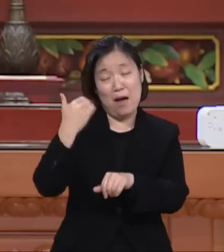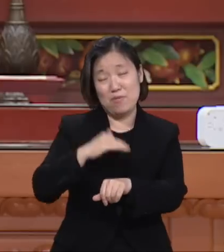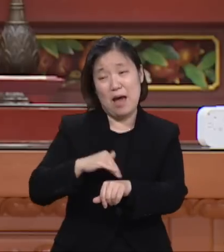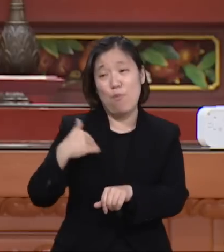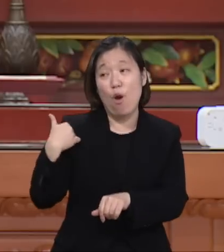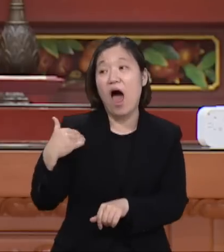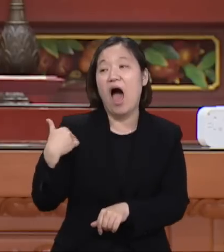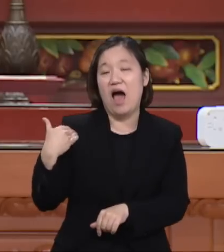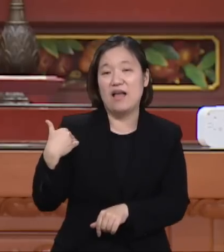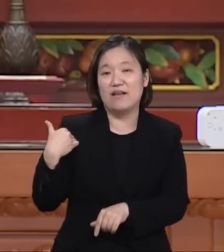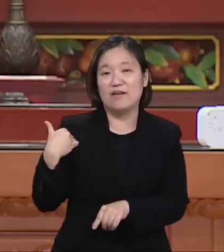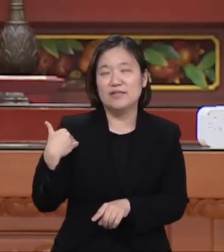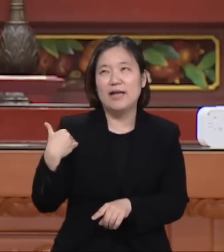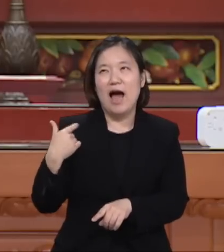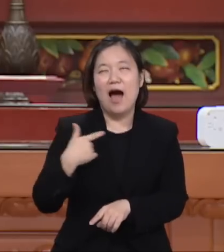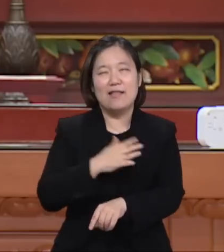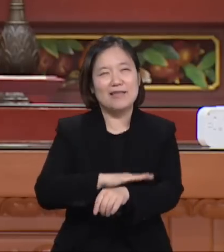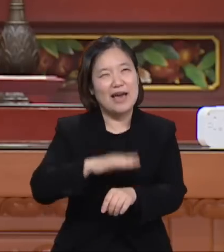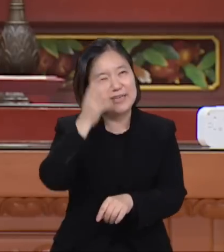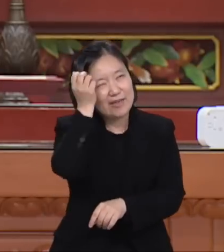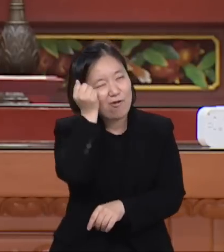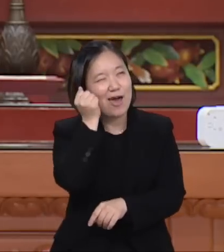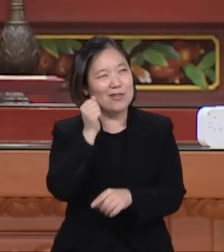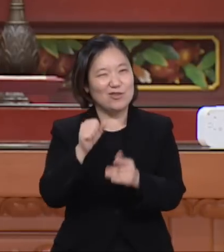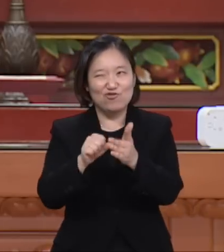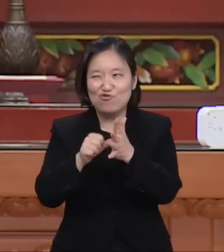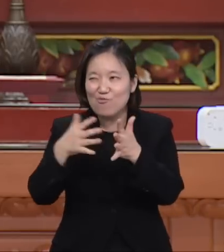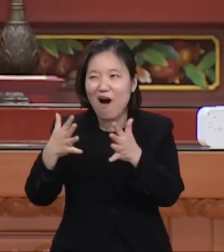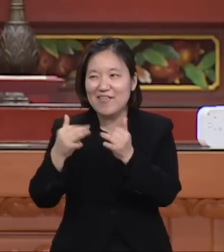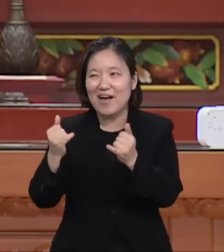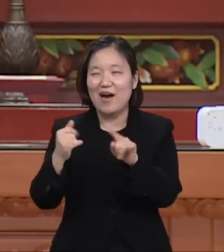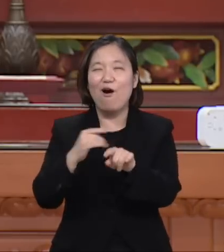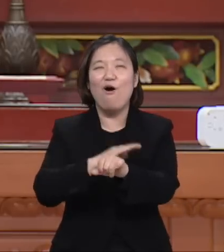누구지 머릿속에 잘 기억해야지 아무개